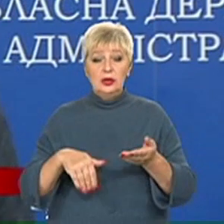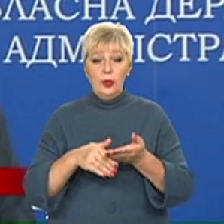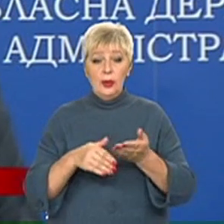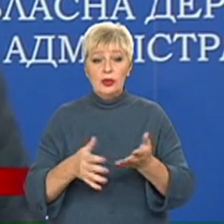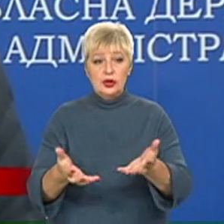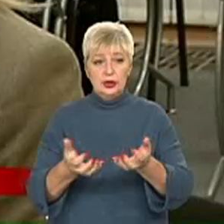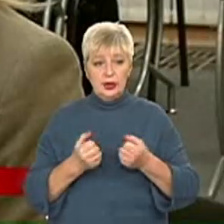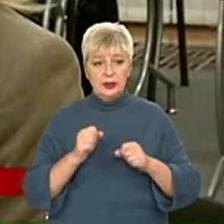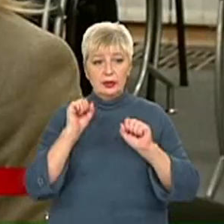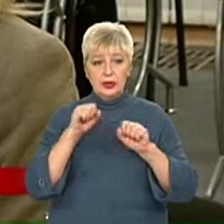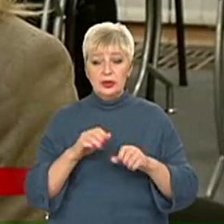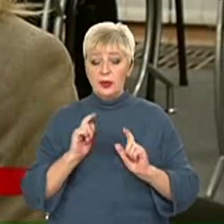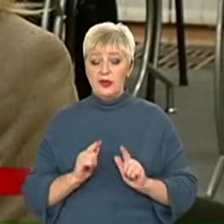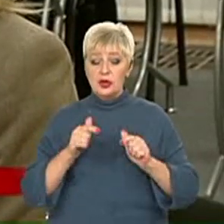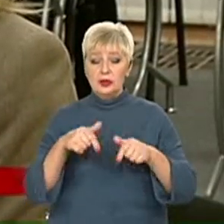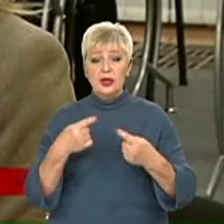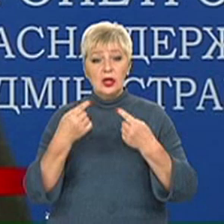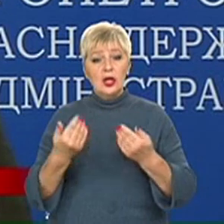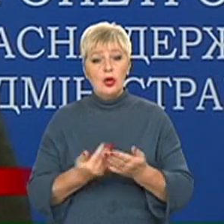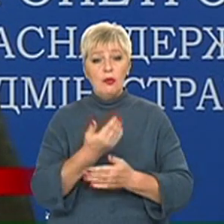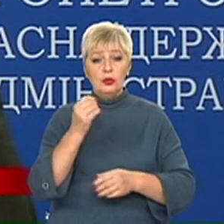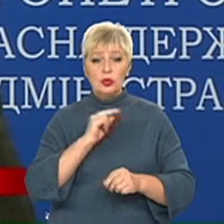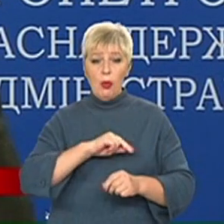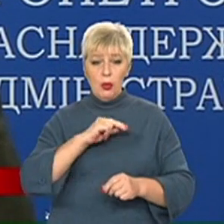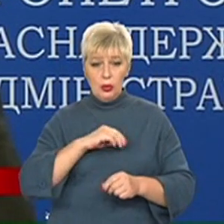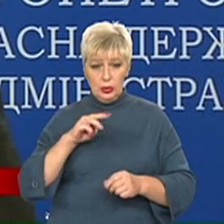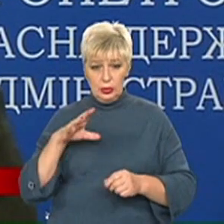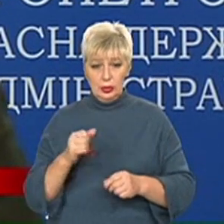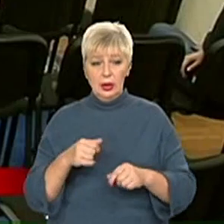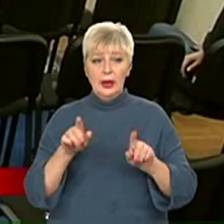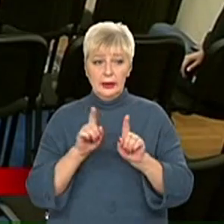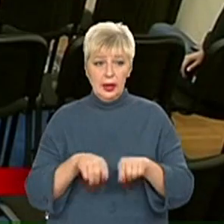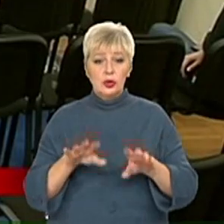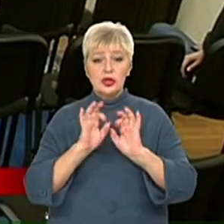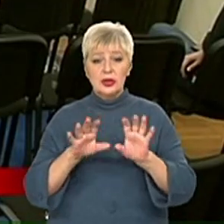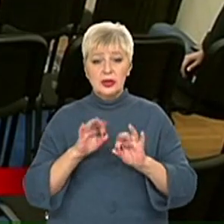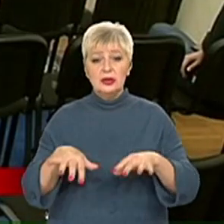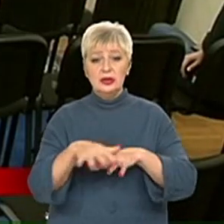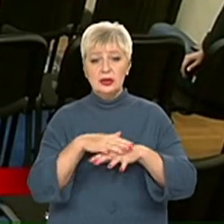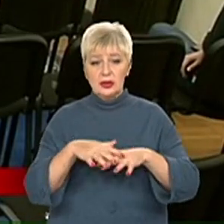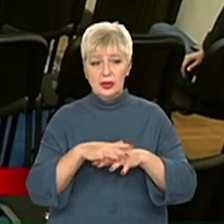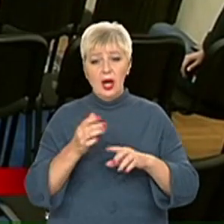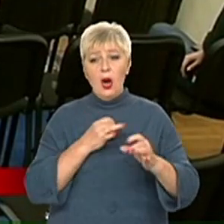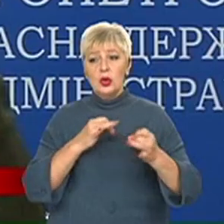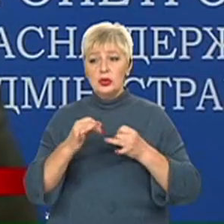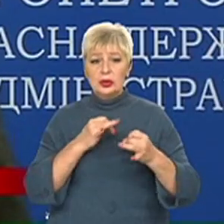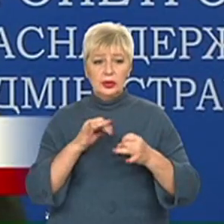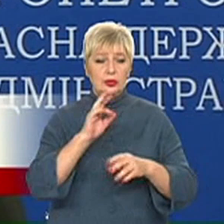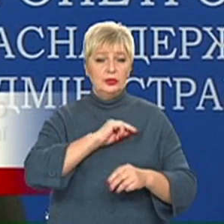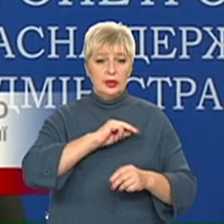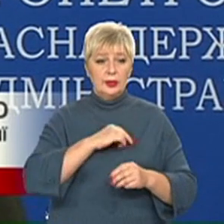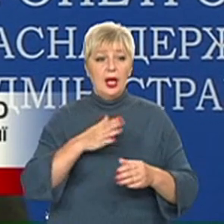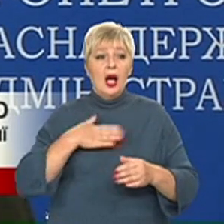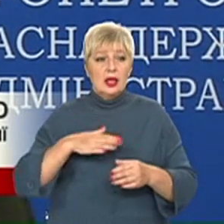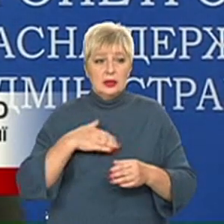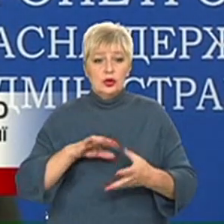кращі можливості при влаштуванні на нову роботу. Також це роз'яснення населенню, це консультативно-дорадча робота, а навіщо